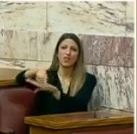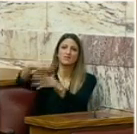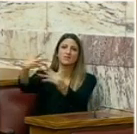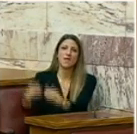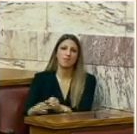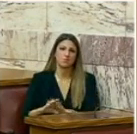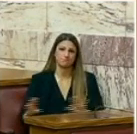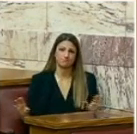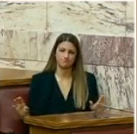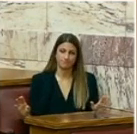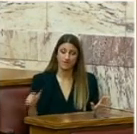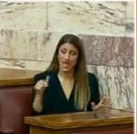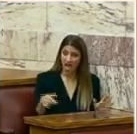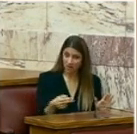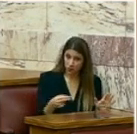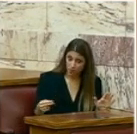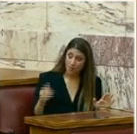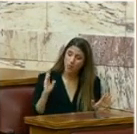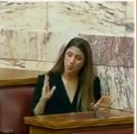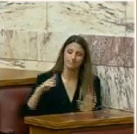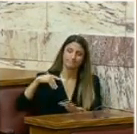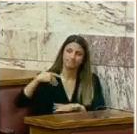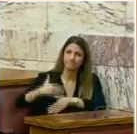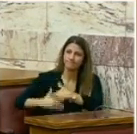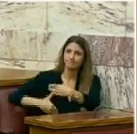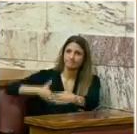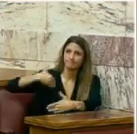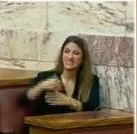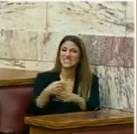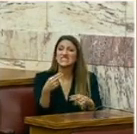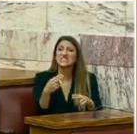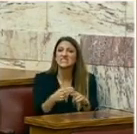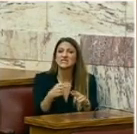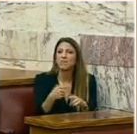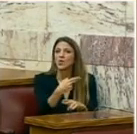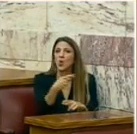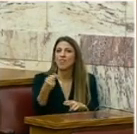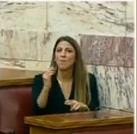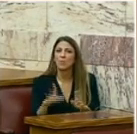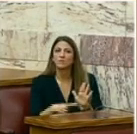μπορεί να εξελιχθεί σε μια εμβληματική υπόθεση